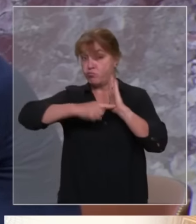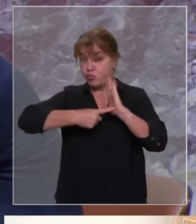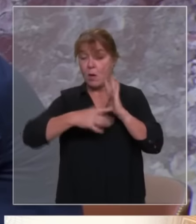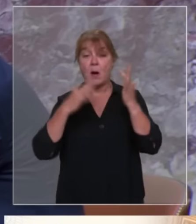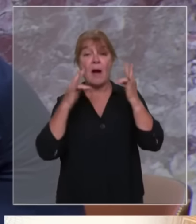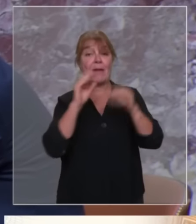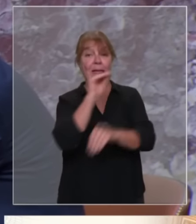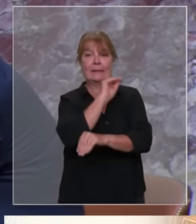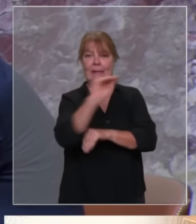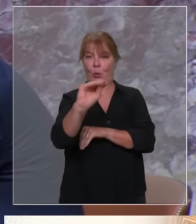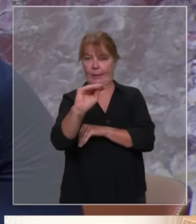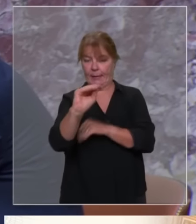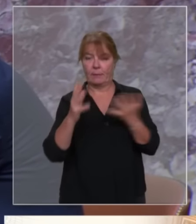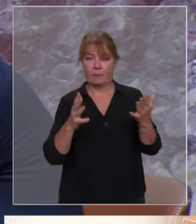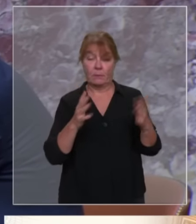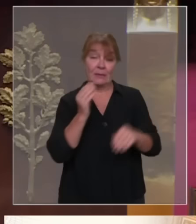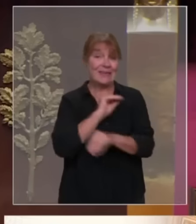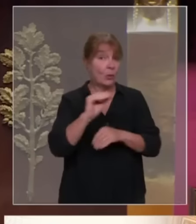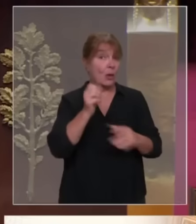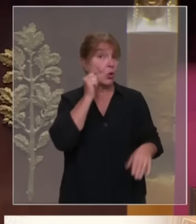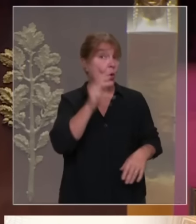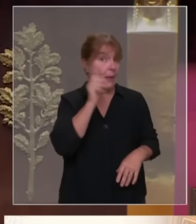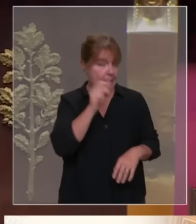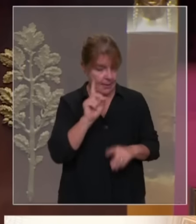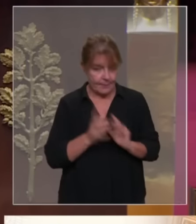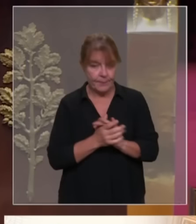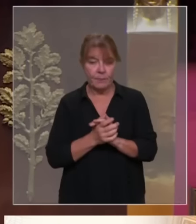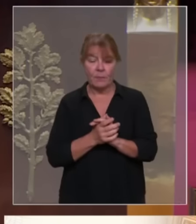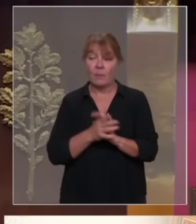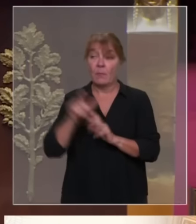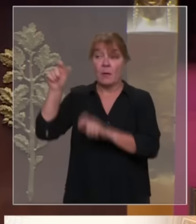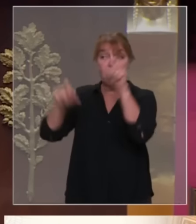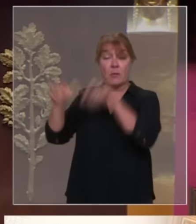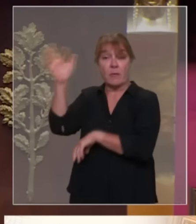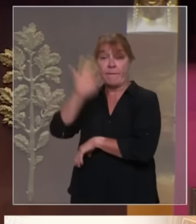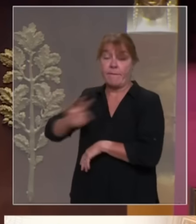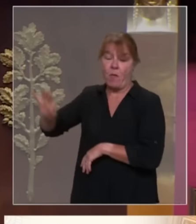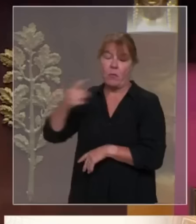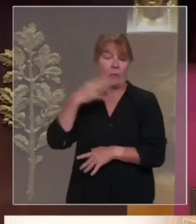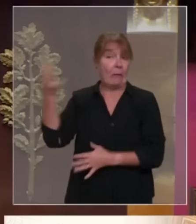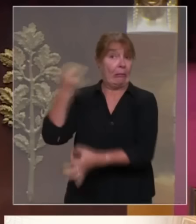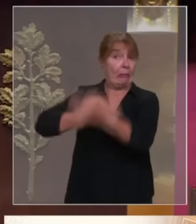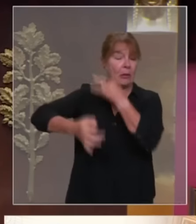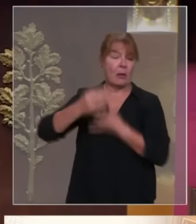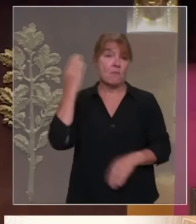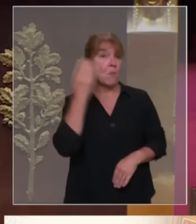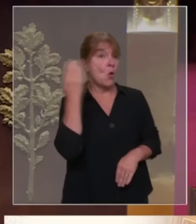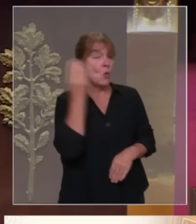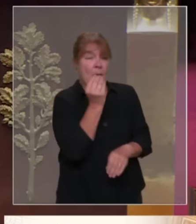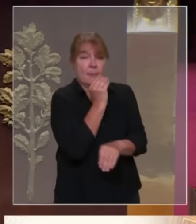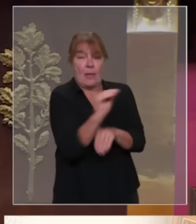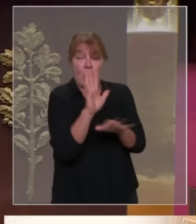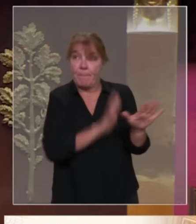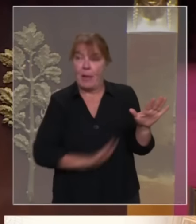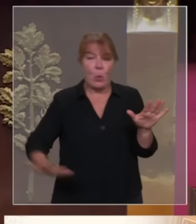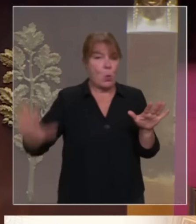la sécurité au quotidien. Les Français nous demandent d'assurer la sécurité dans chaque